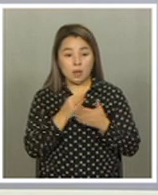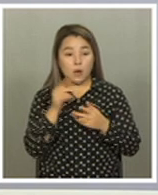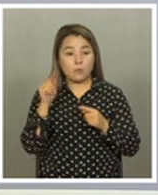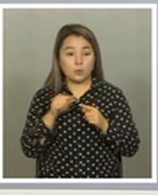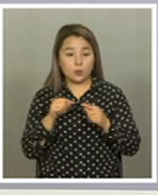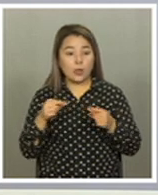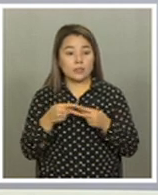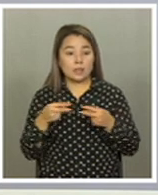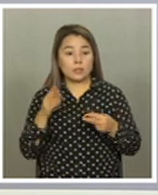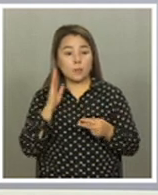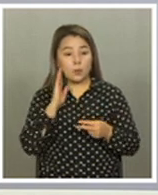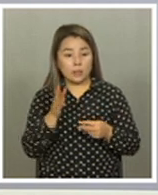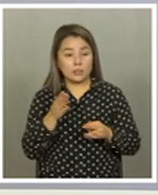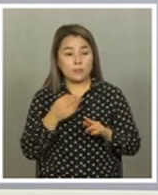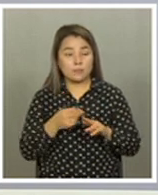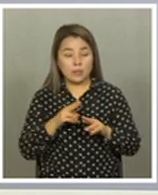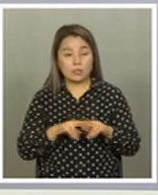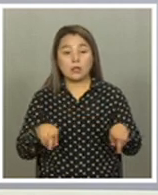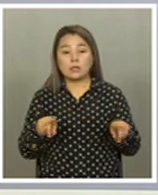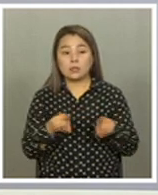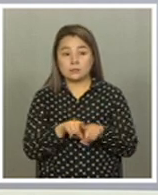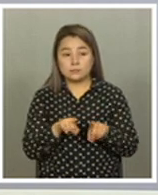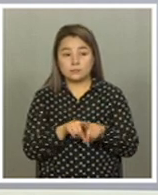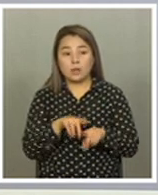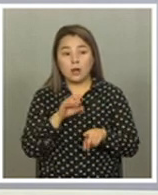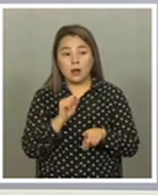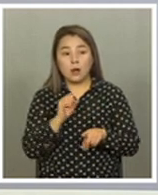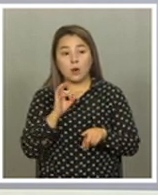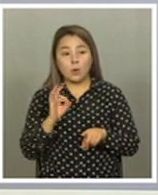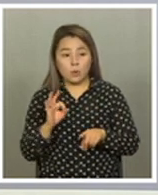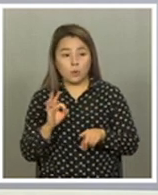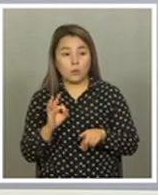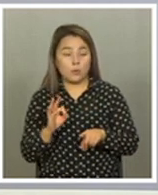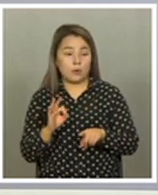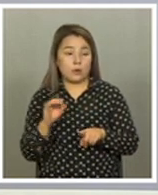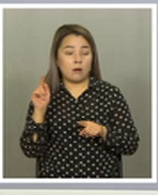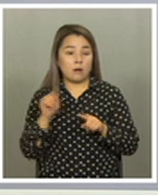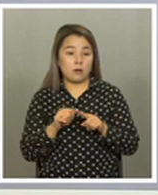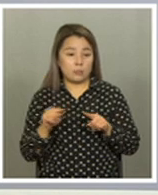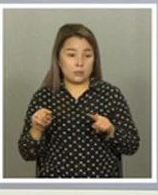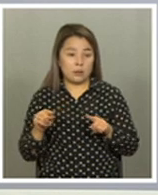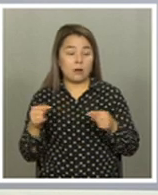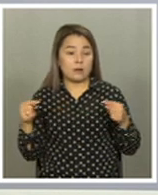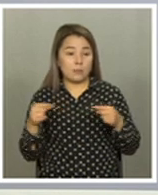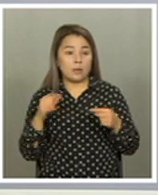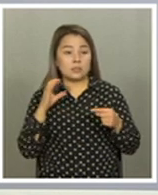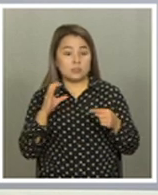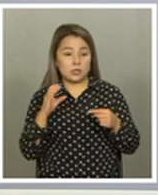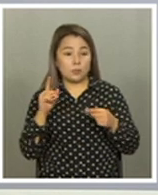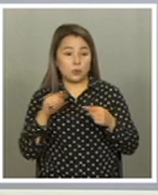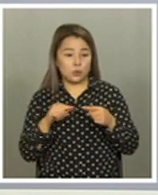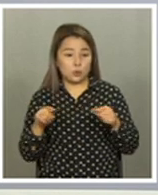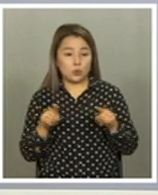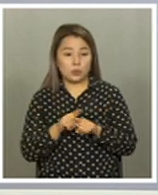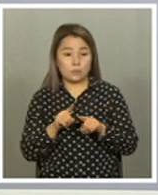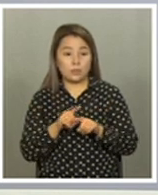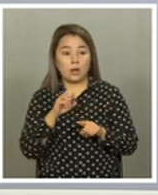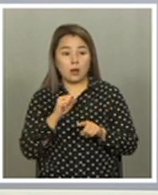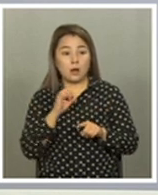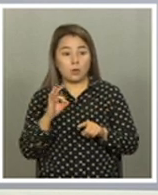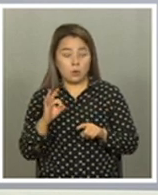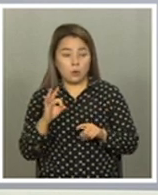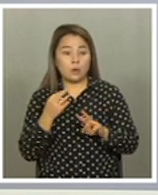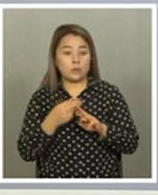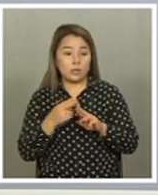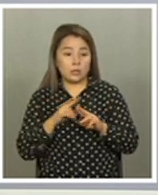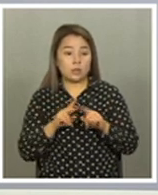болады. Дәл солай АО қабырғасына қарама-қарсы С бұрышы мен осы АО қабырғасына